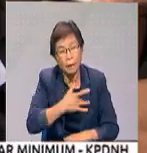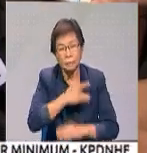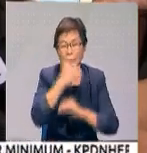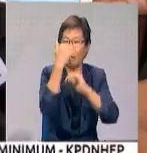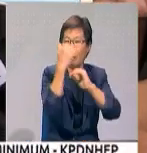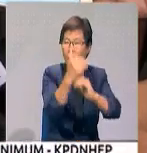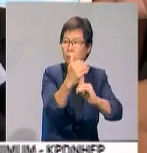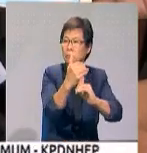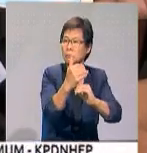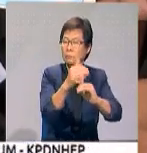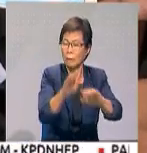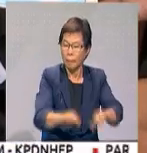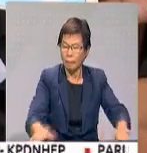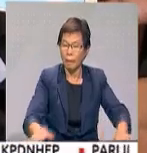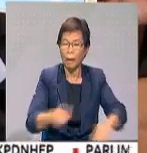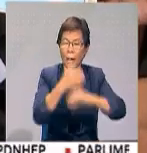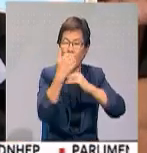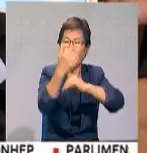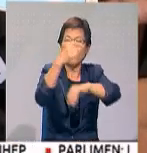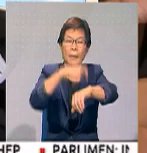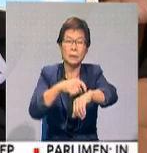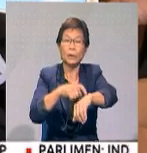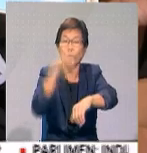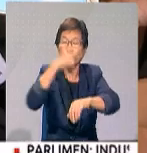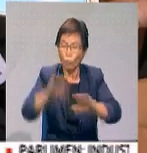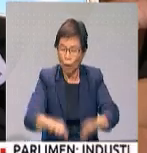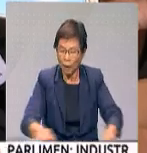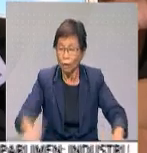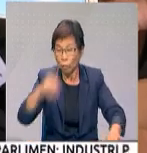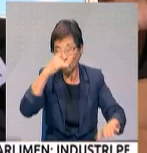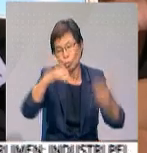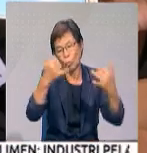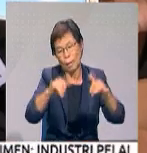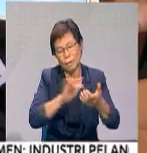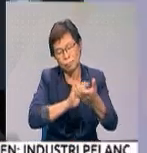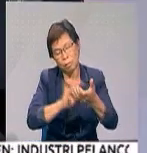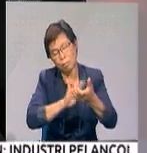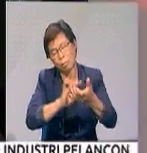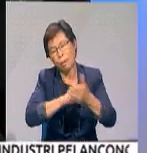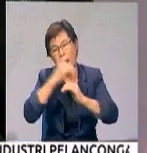menghadkan masa untuk anak dia untuk memain gadget.